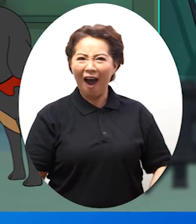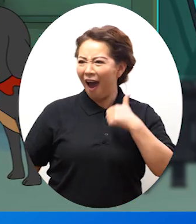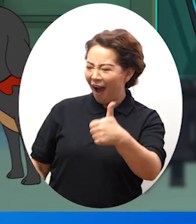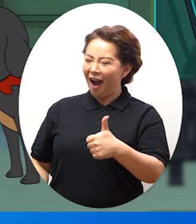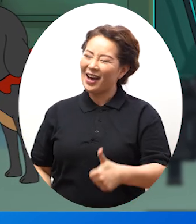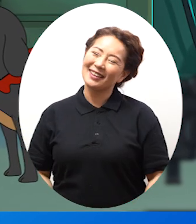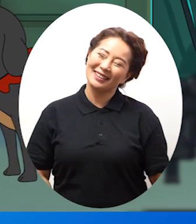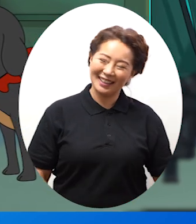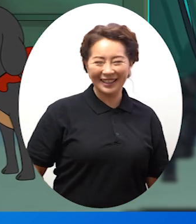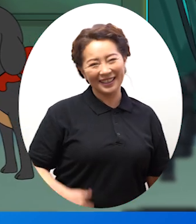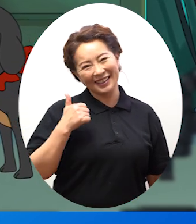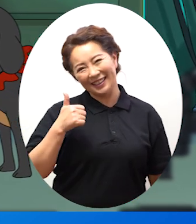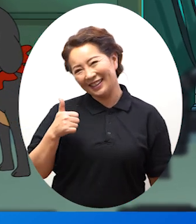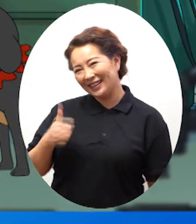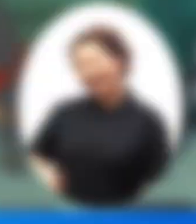бэ?